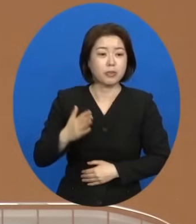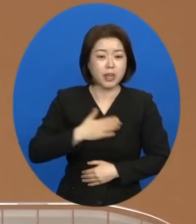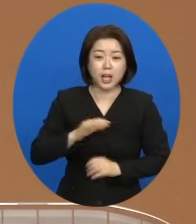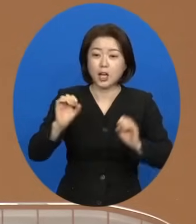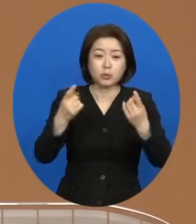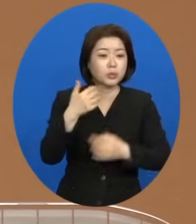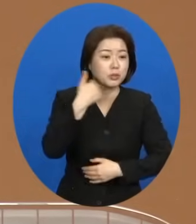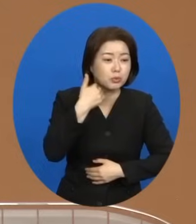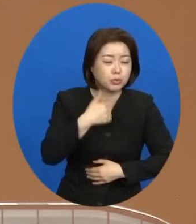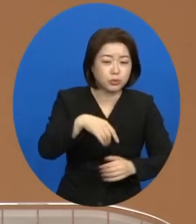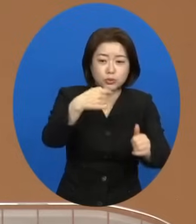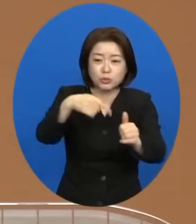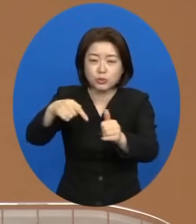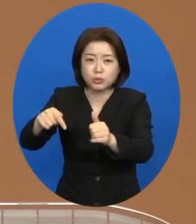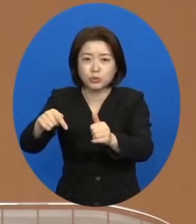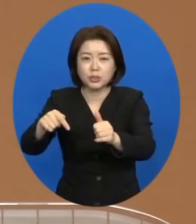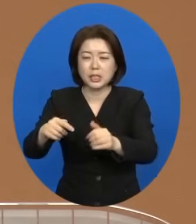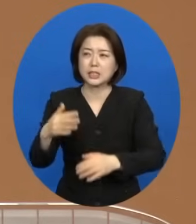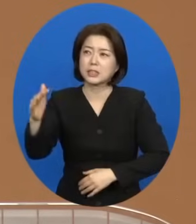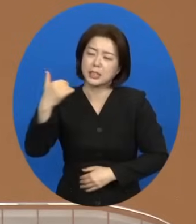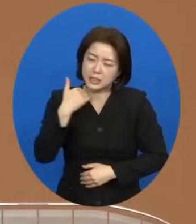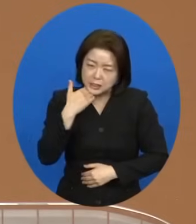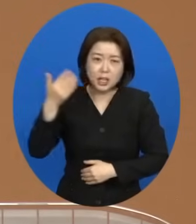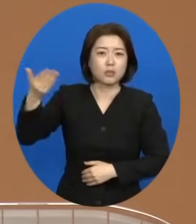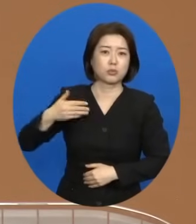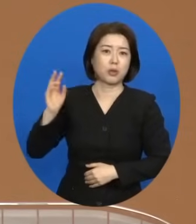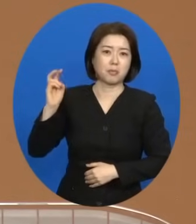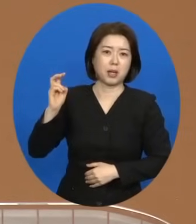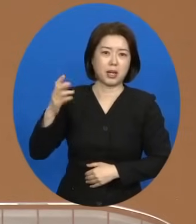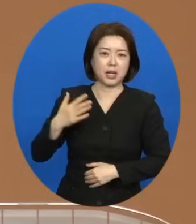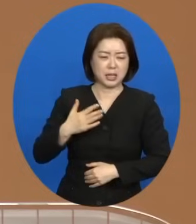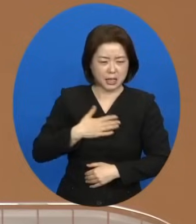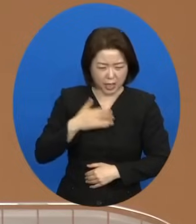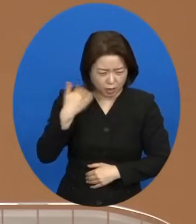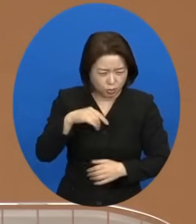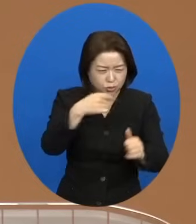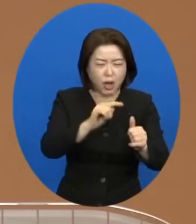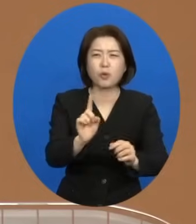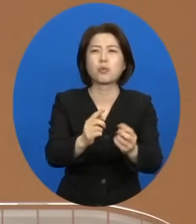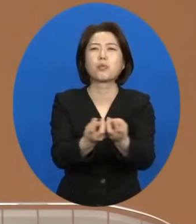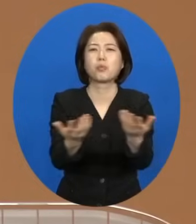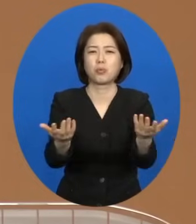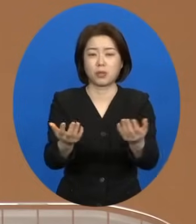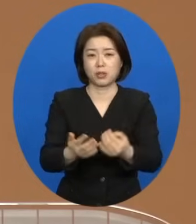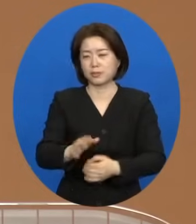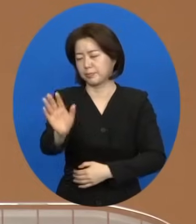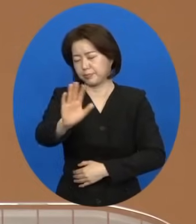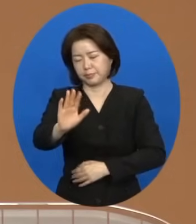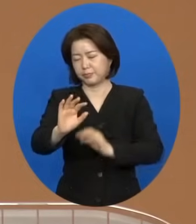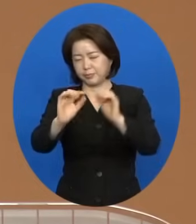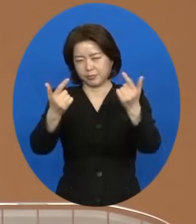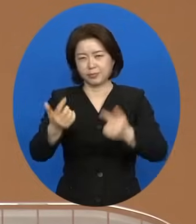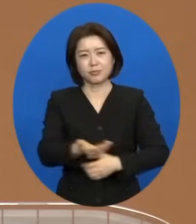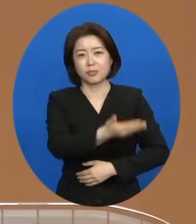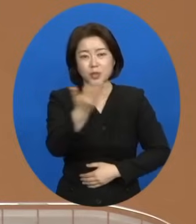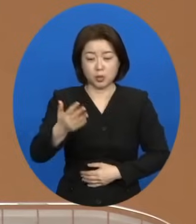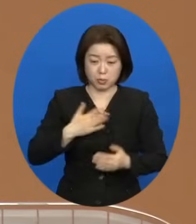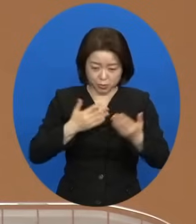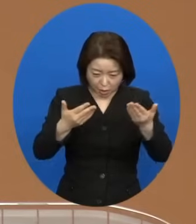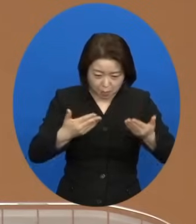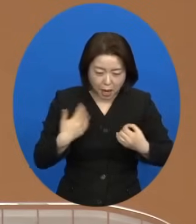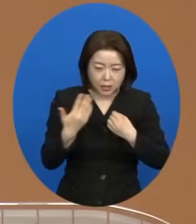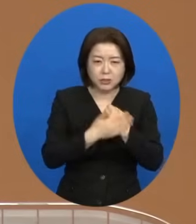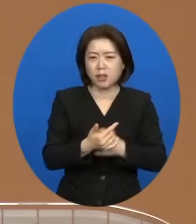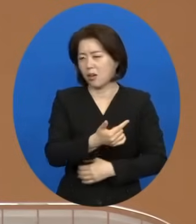양육하다이 양육하기를 기다리시는 거예요 아 내가 뭘 누구를 양육하겠습니다 여러분 그렇지 않아요 우리가 받은 은혜가 얼마나